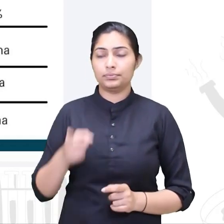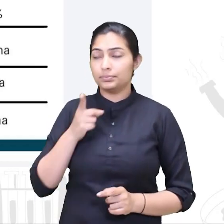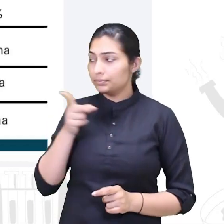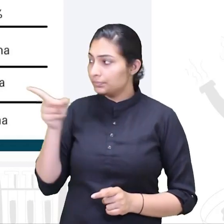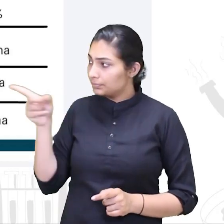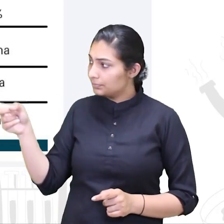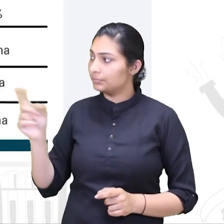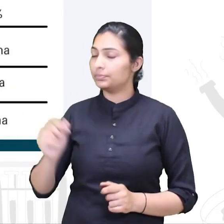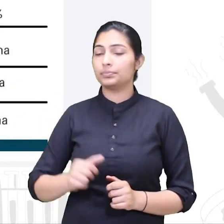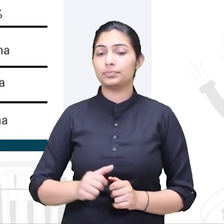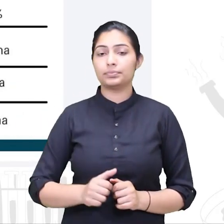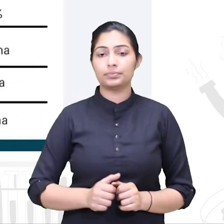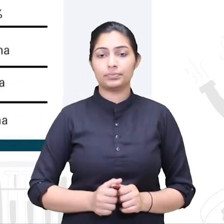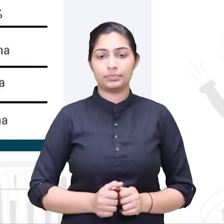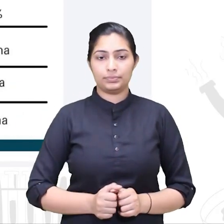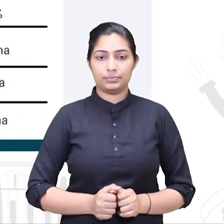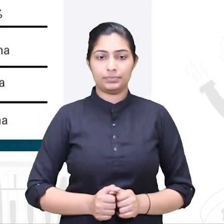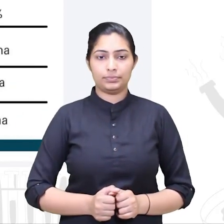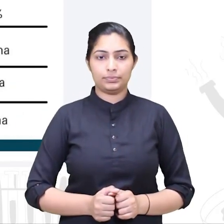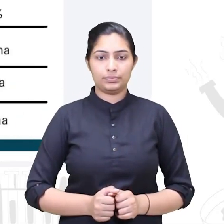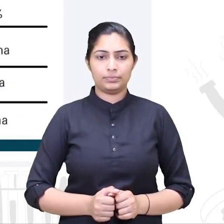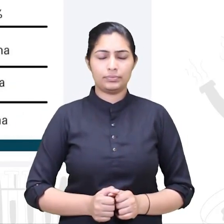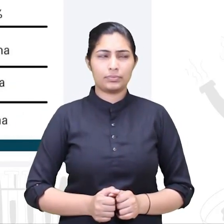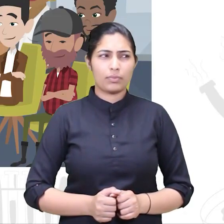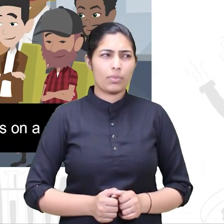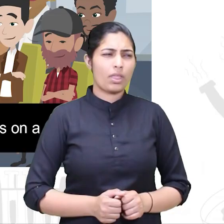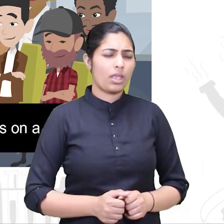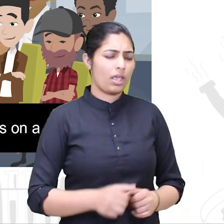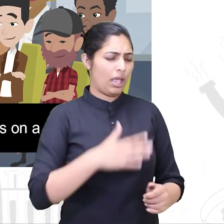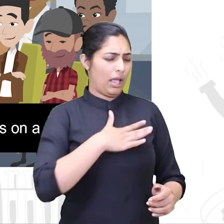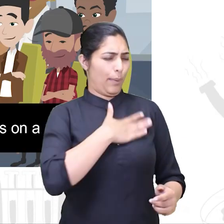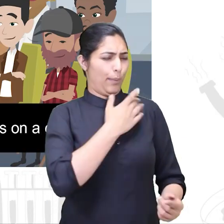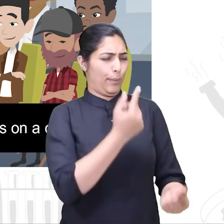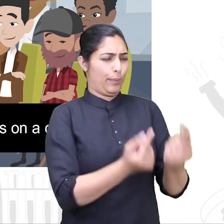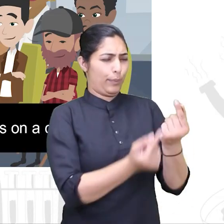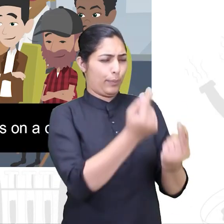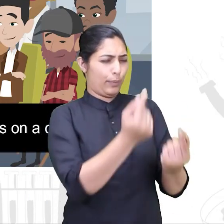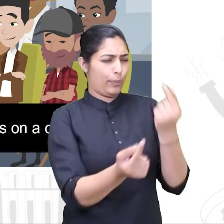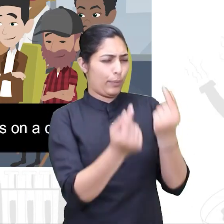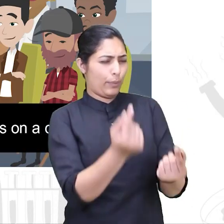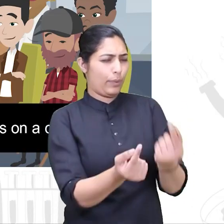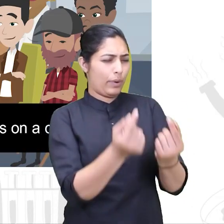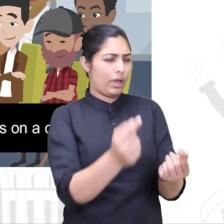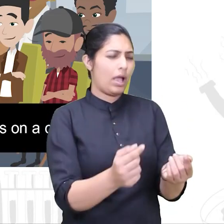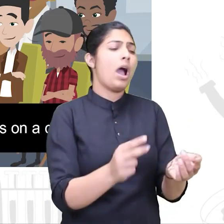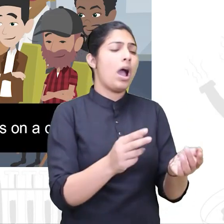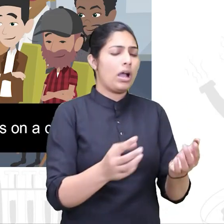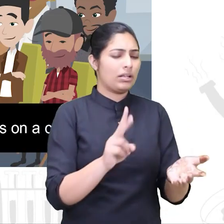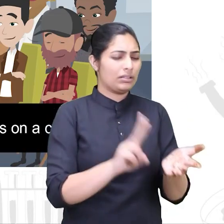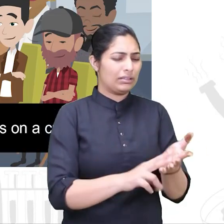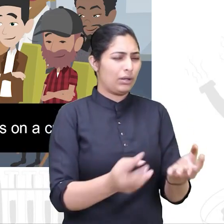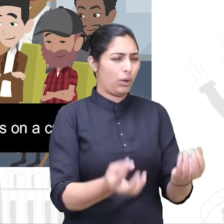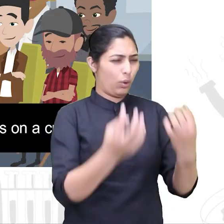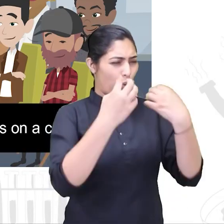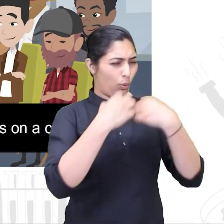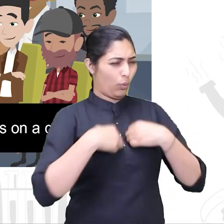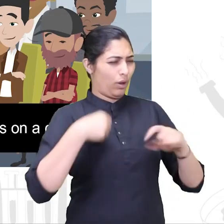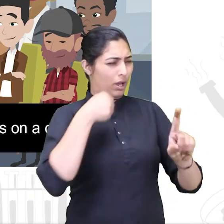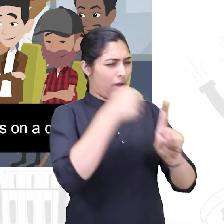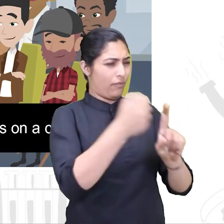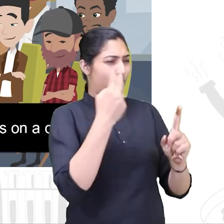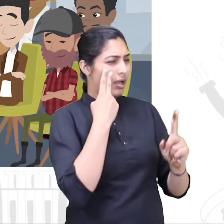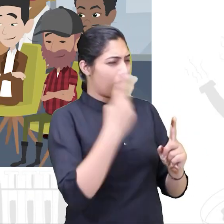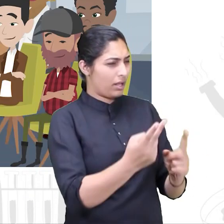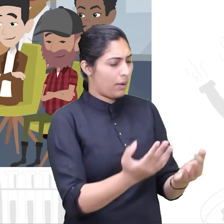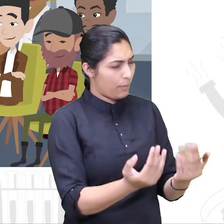सके, जैसा कि यहाँ दिखाया गया है। क्या हम मापदंडों के प्रभाव को एक फसल पर अलग से